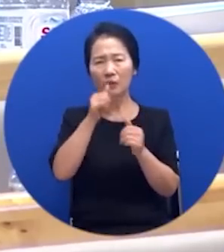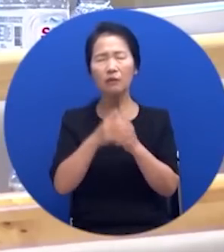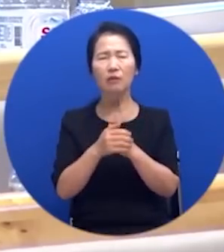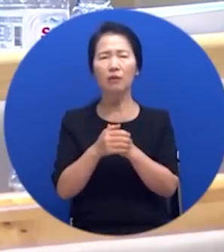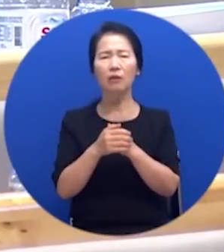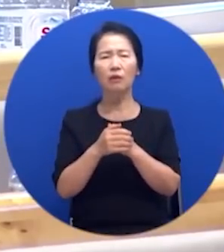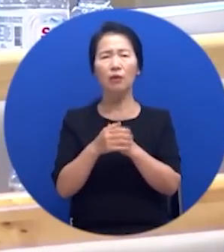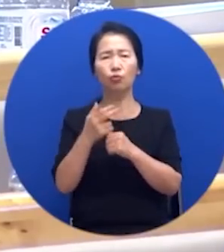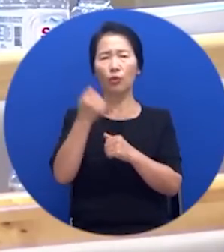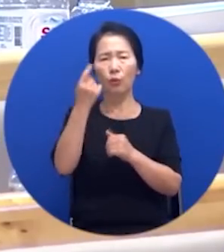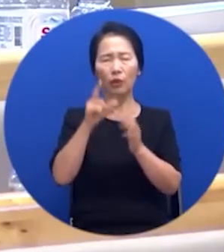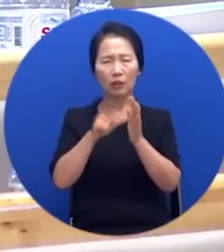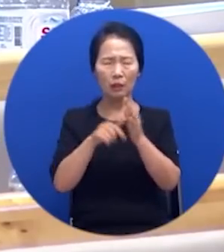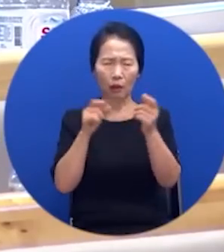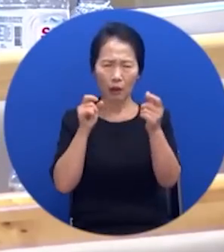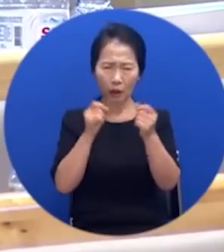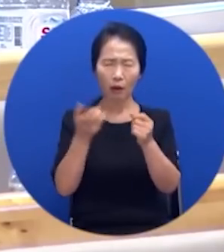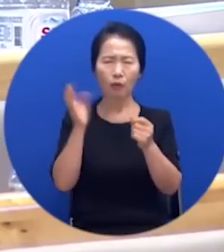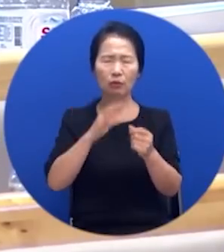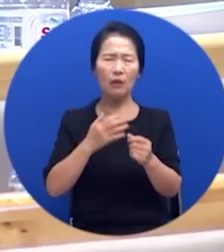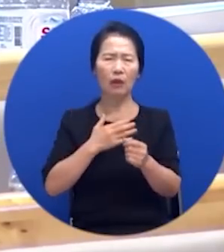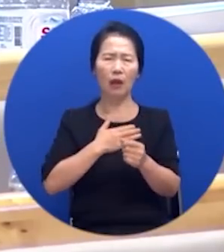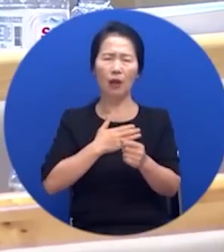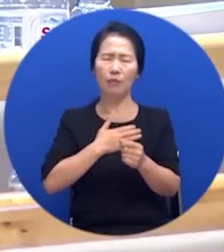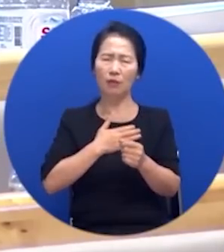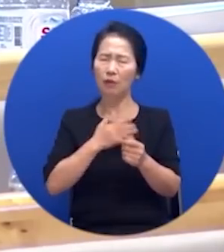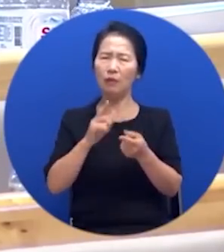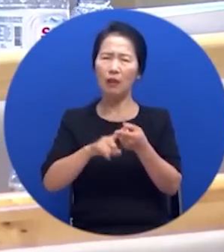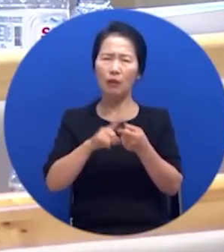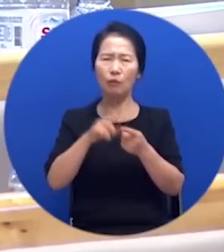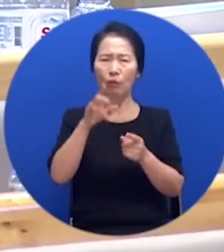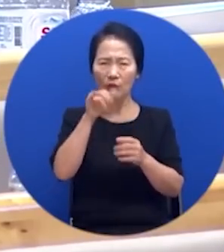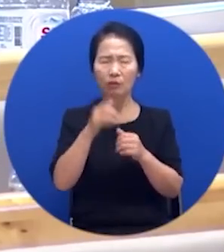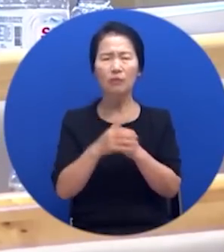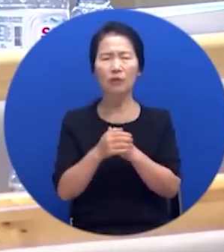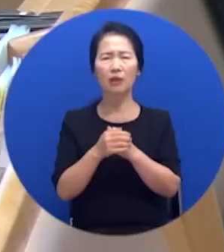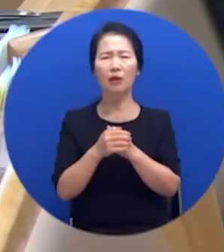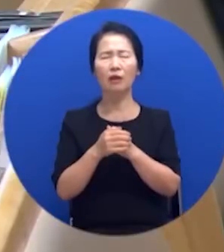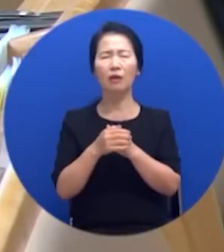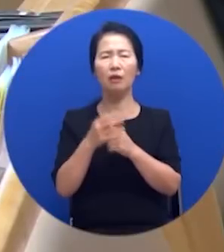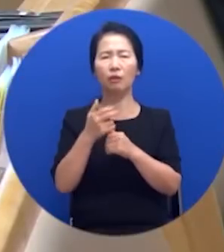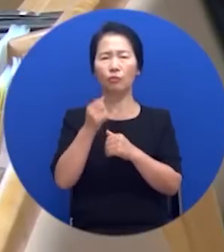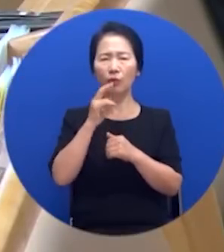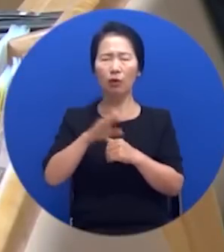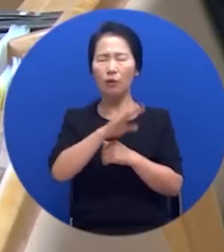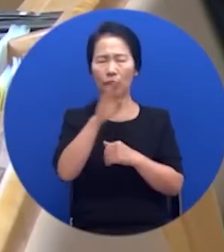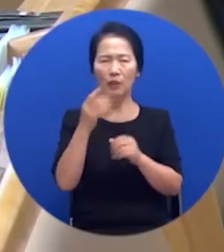그들이 안 될 것 같아 안타깝습니다. 주님은 반역한 우리에게도 독생자